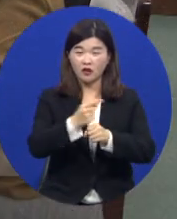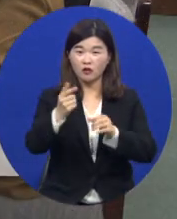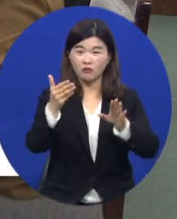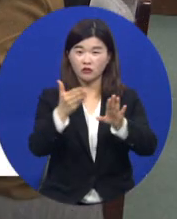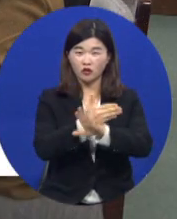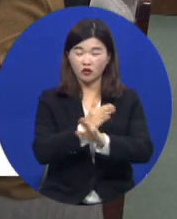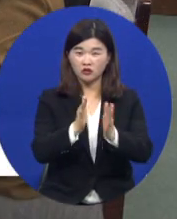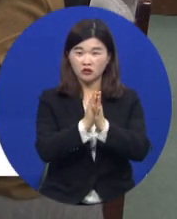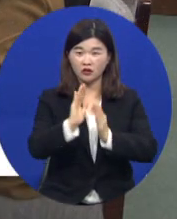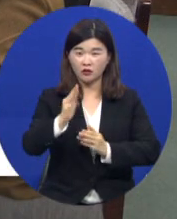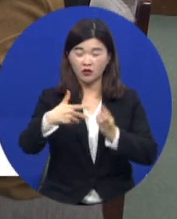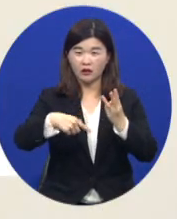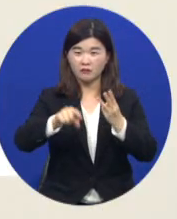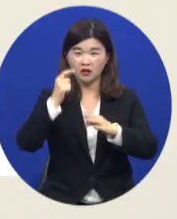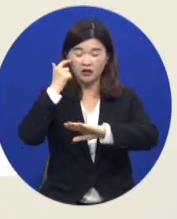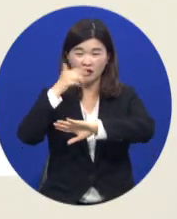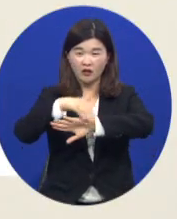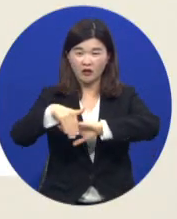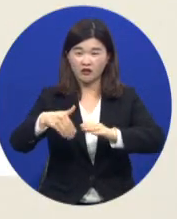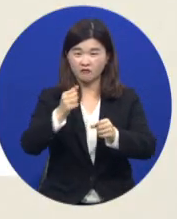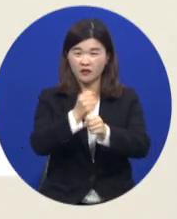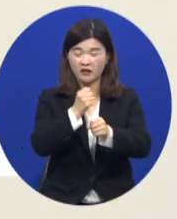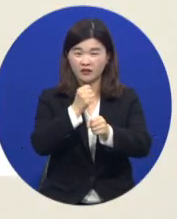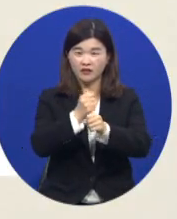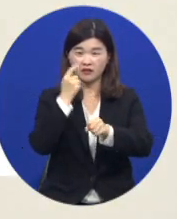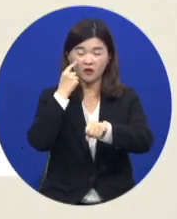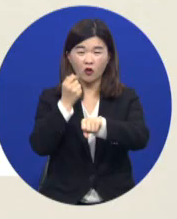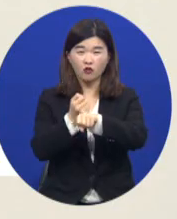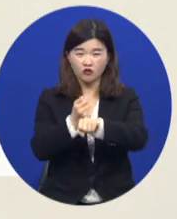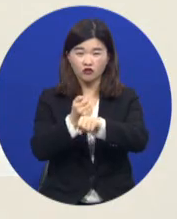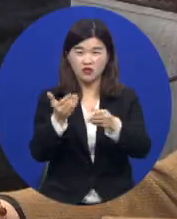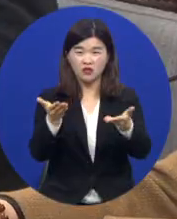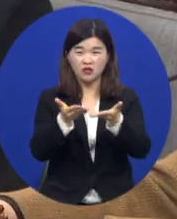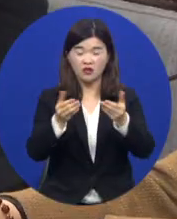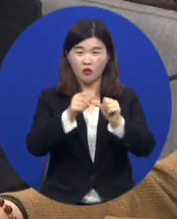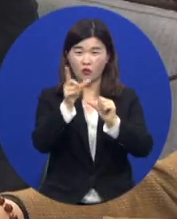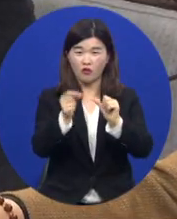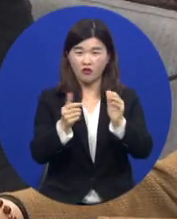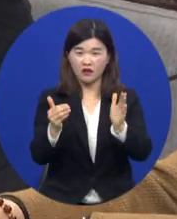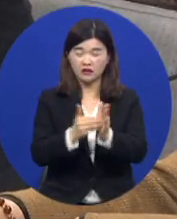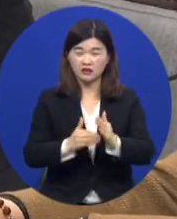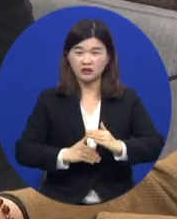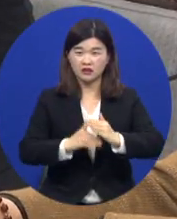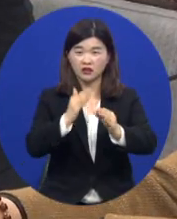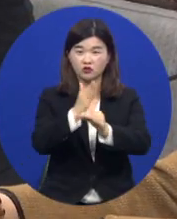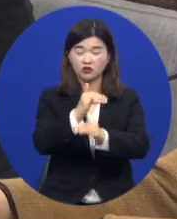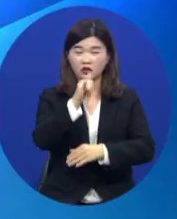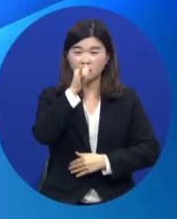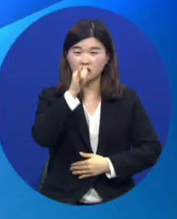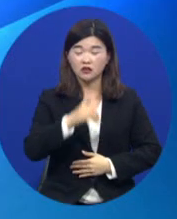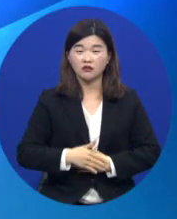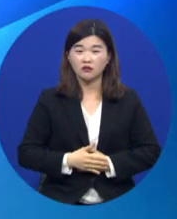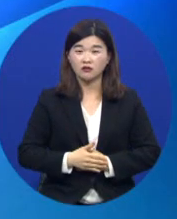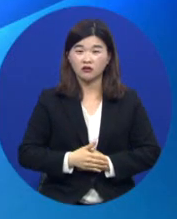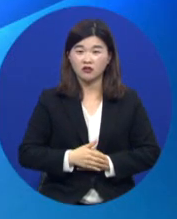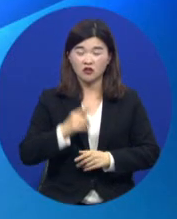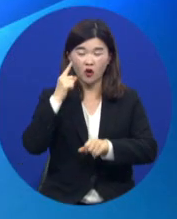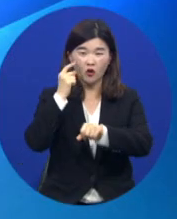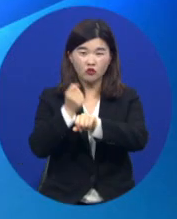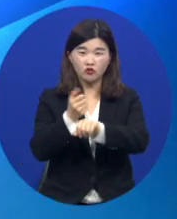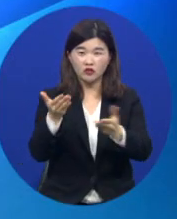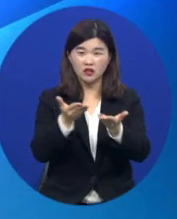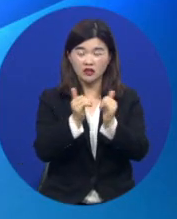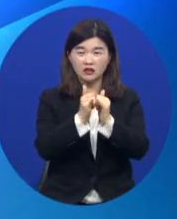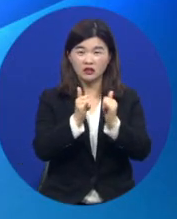내년부터 시행될 3차 계획 수립을 위한 연구 용역이 5월까지 진행되고 있습니다. 연구